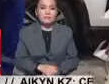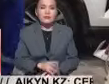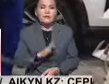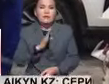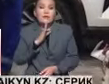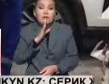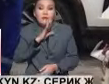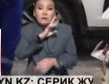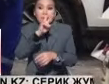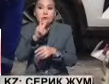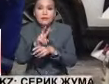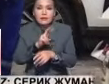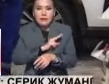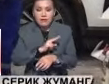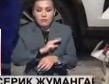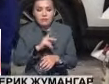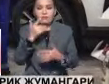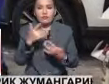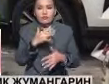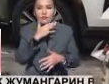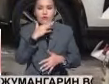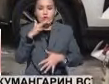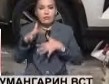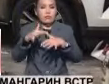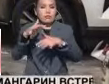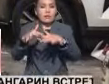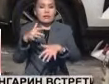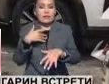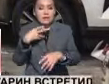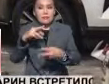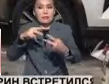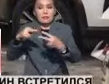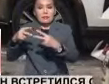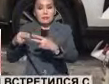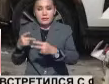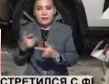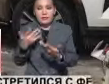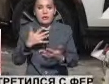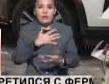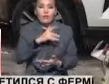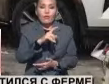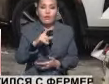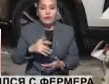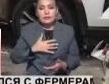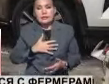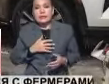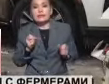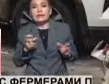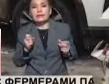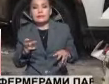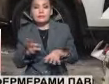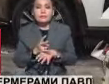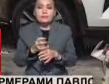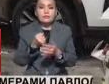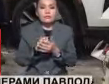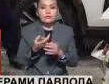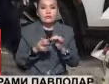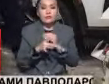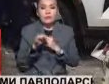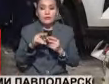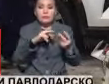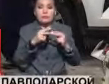как приехали на работу, и все, и пошел поток машин. Снегопад, гололед, люди переживают, по-быстрому начали переобуваться. Мы